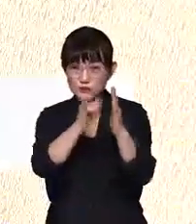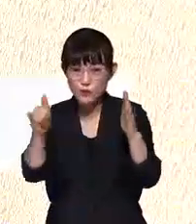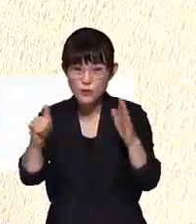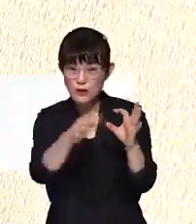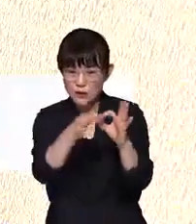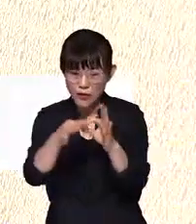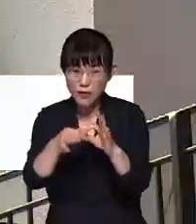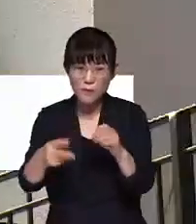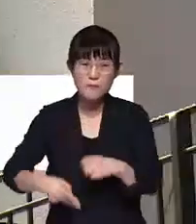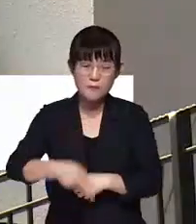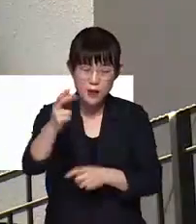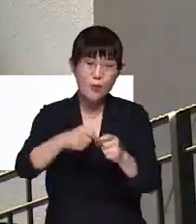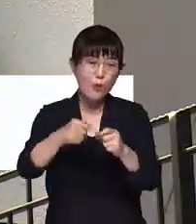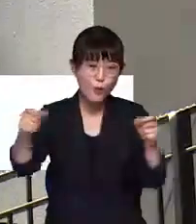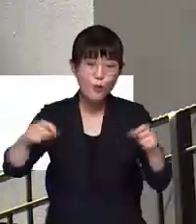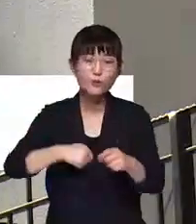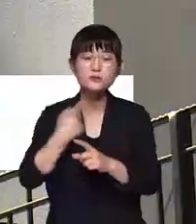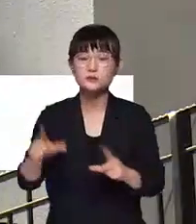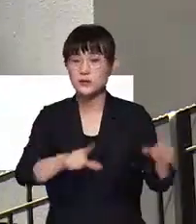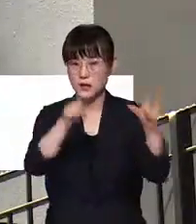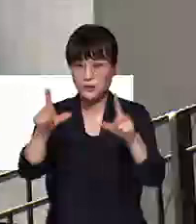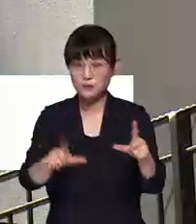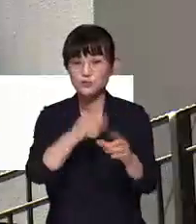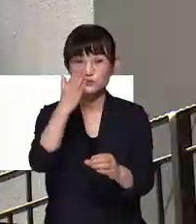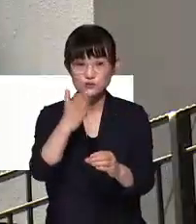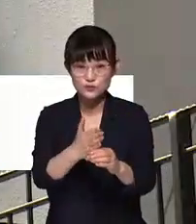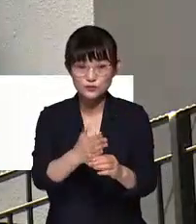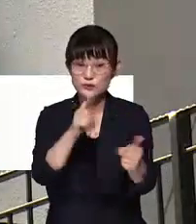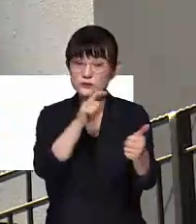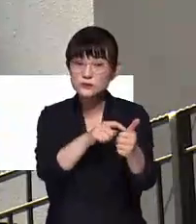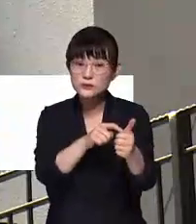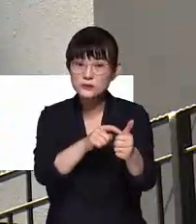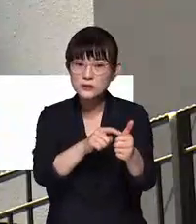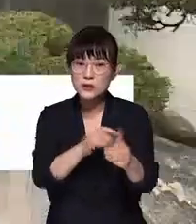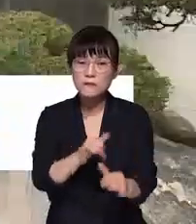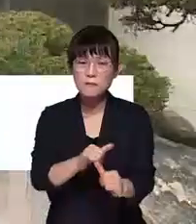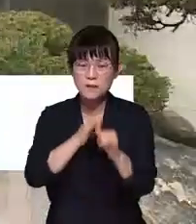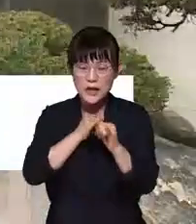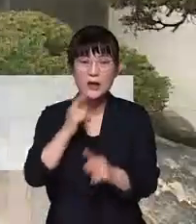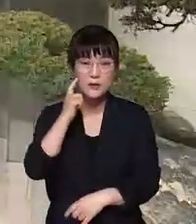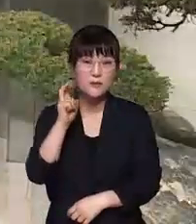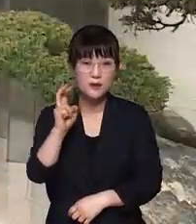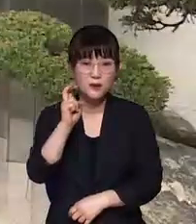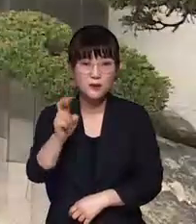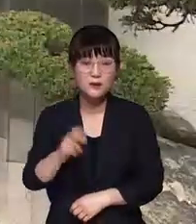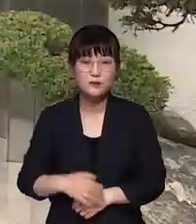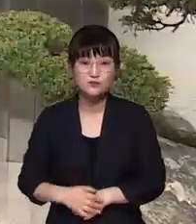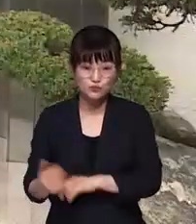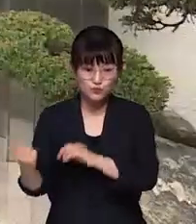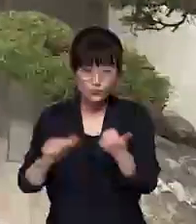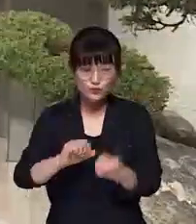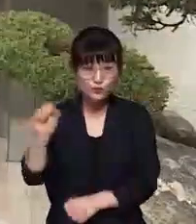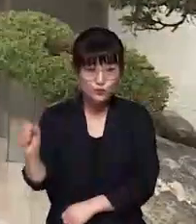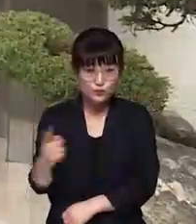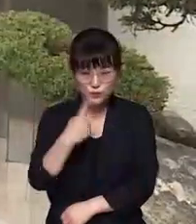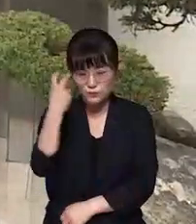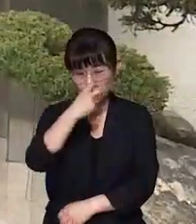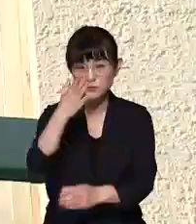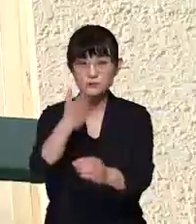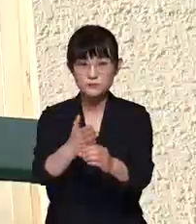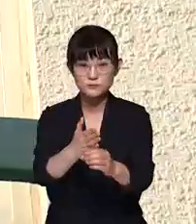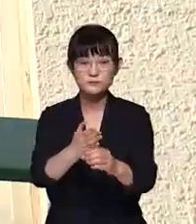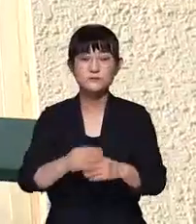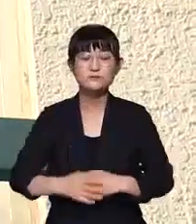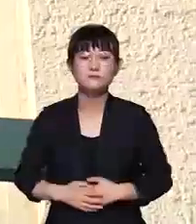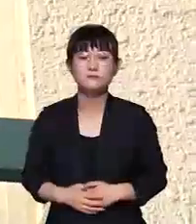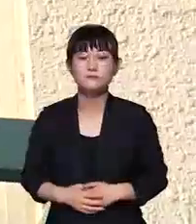채 홀로 생활해온 것으로 알려졌습니다. 경찰은 A씨가 극단적인 선택을 한 것으로 보고 정확한 경위를 조사하고